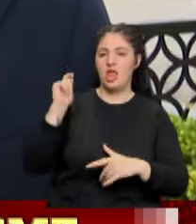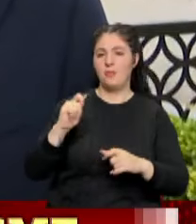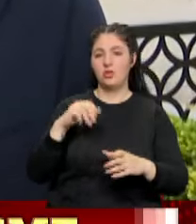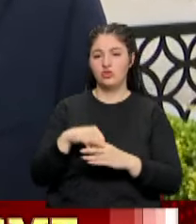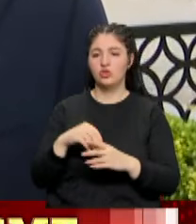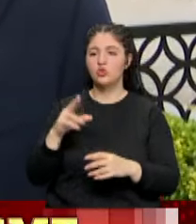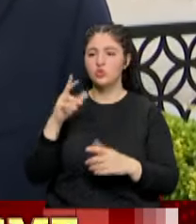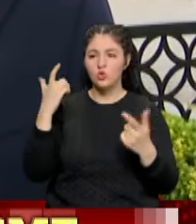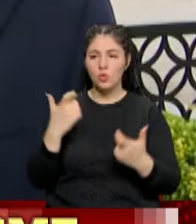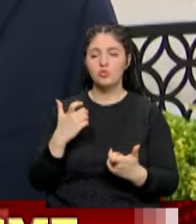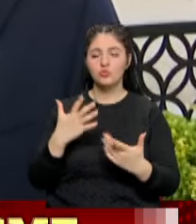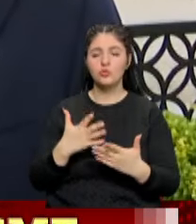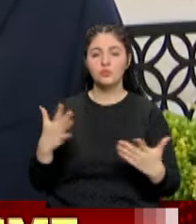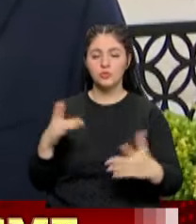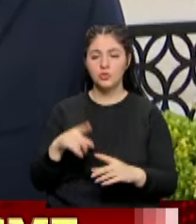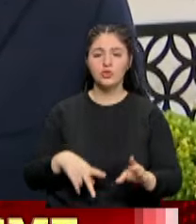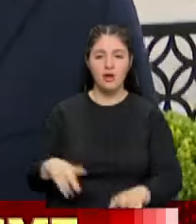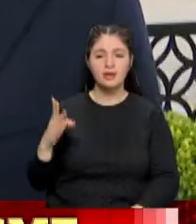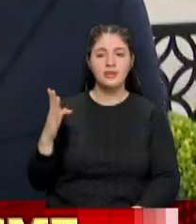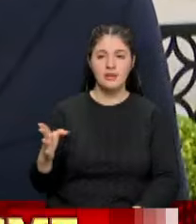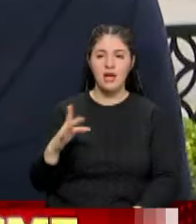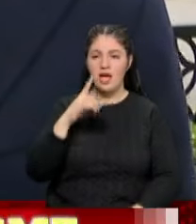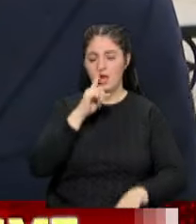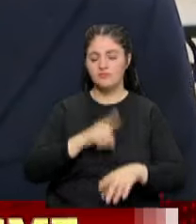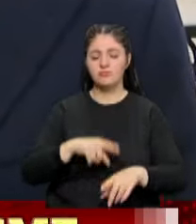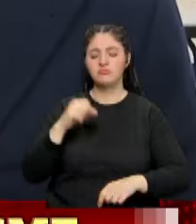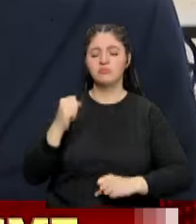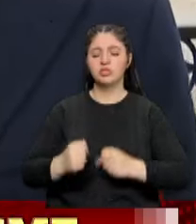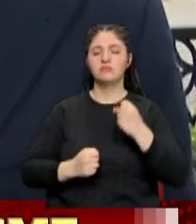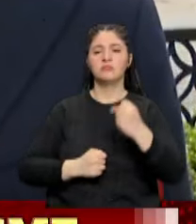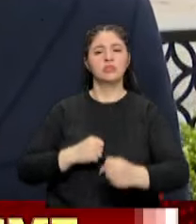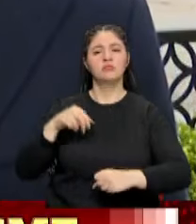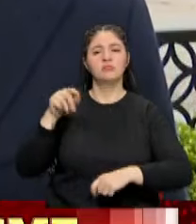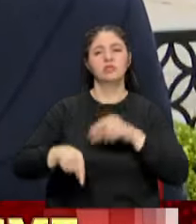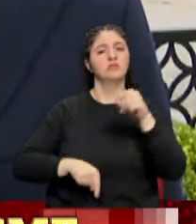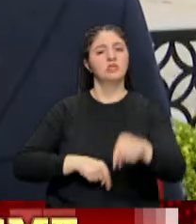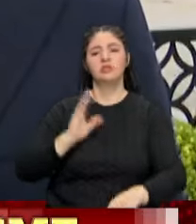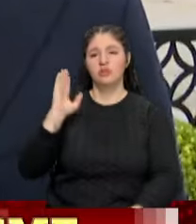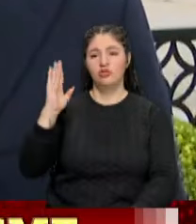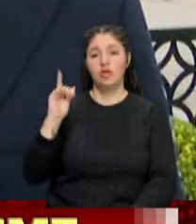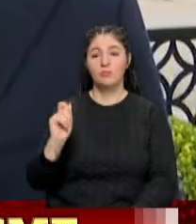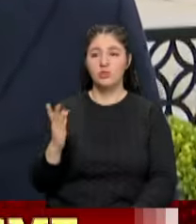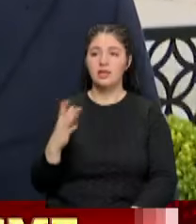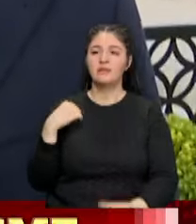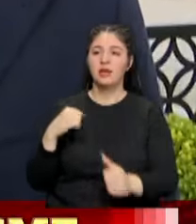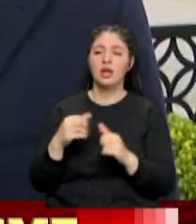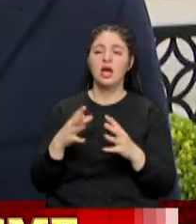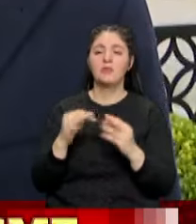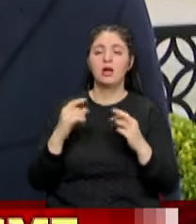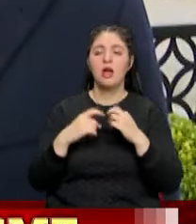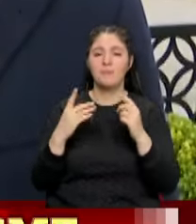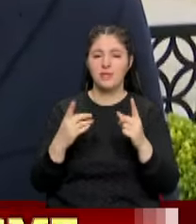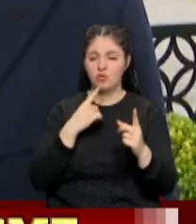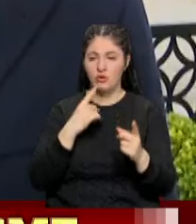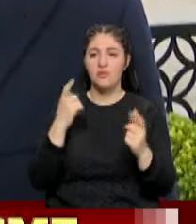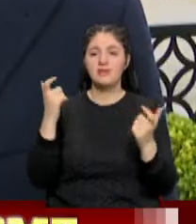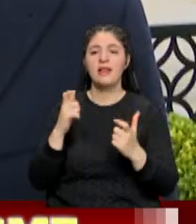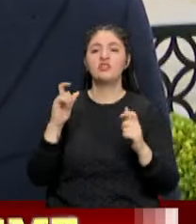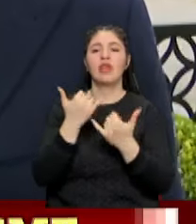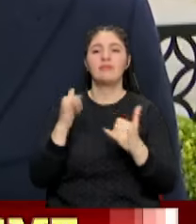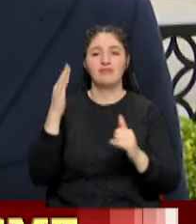da sorumluluğumuz büyük. Bu yolda da emin adımlarla yolumuza devam edeceğiz. Tekrar kayıplarımıza rahmet diliyorum.